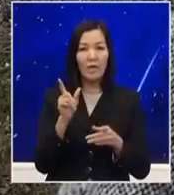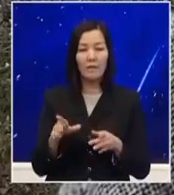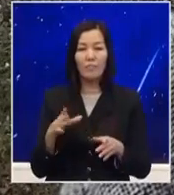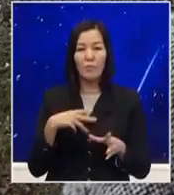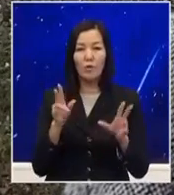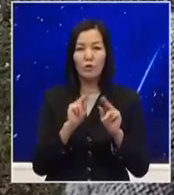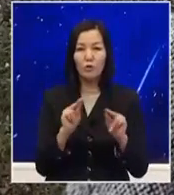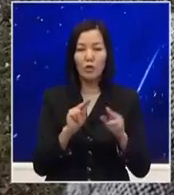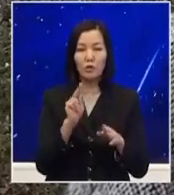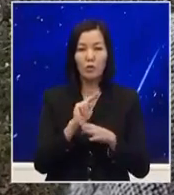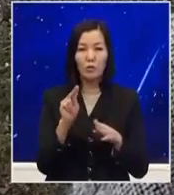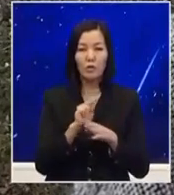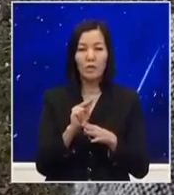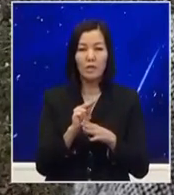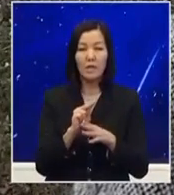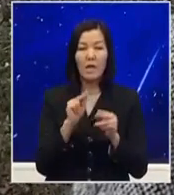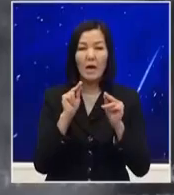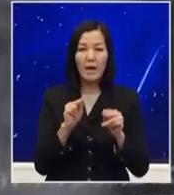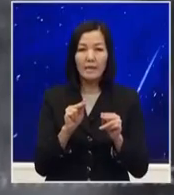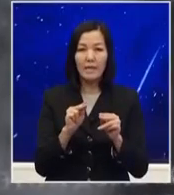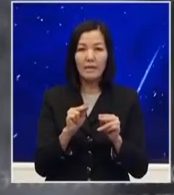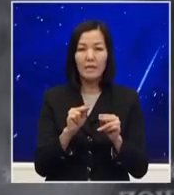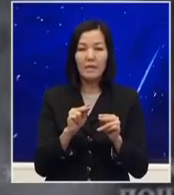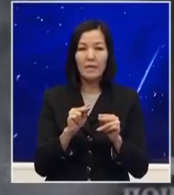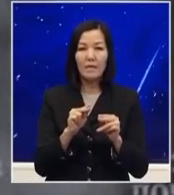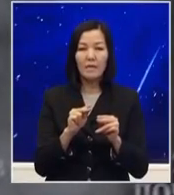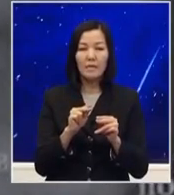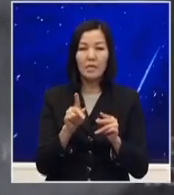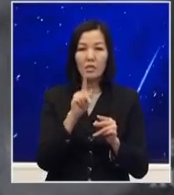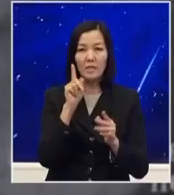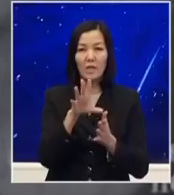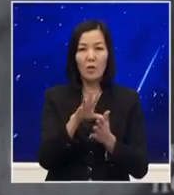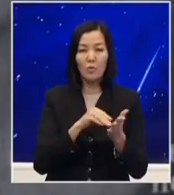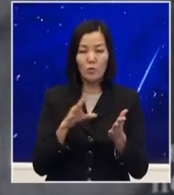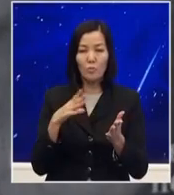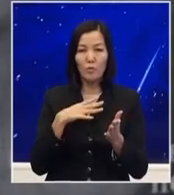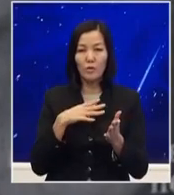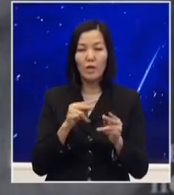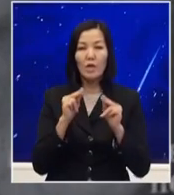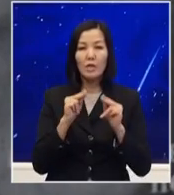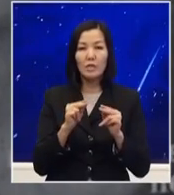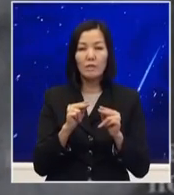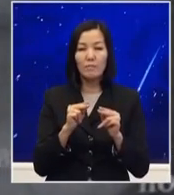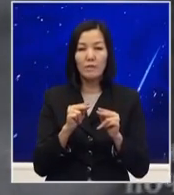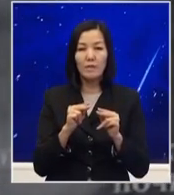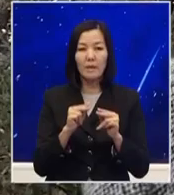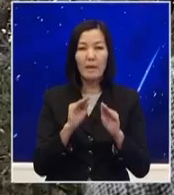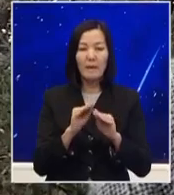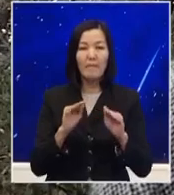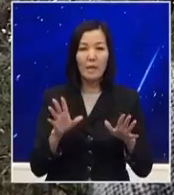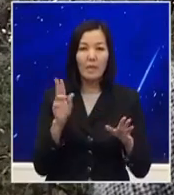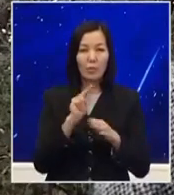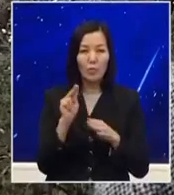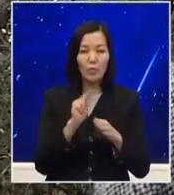Ұстаздық еткенде кәсібіне сондай адал, кейінгіге үлгі бола білді. Шын мәнісінде өз уақытын аямай баланы